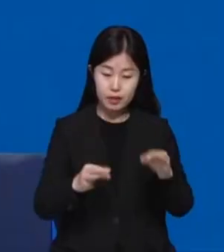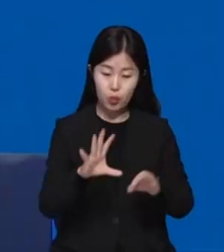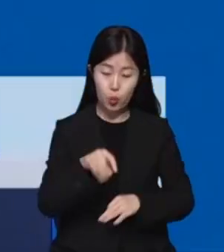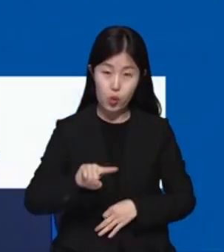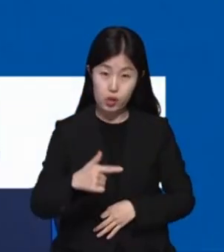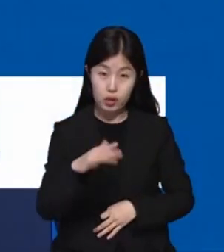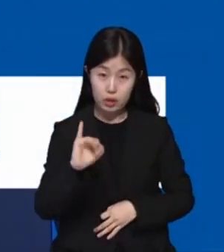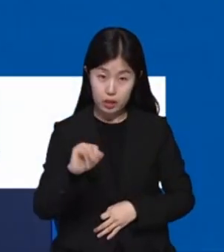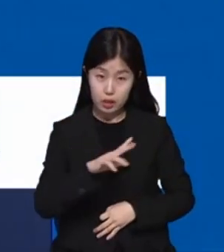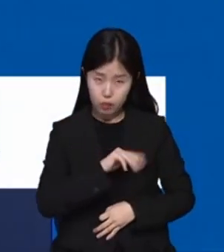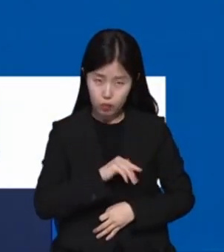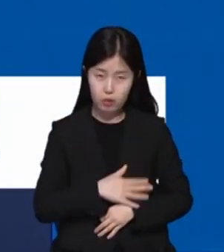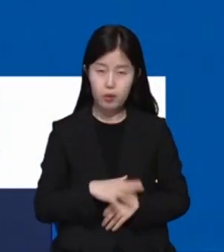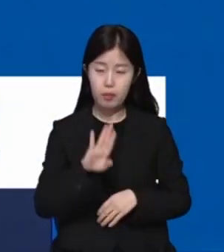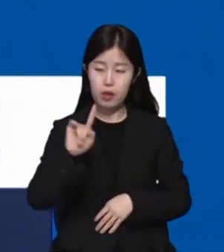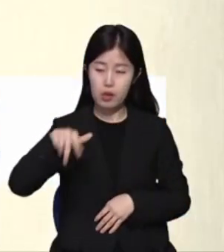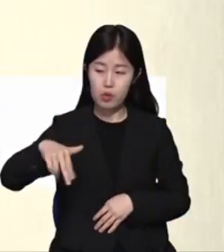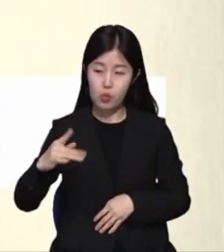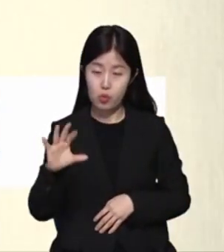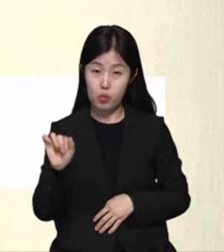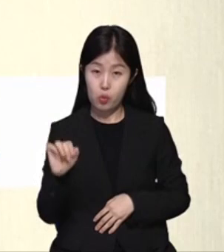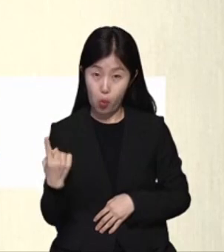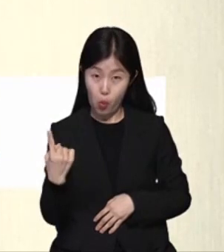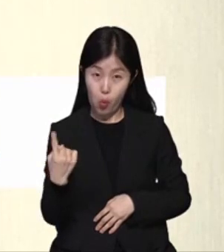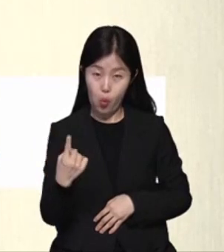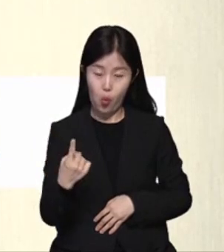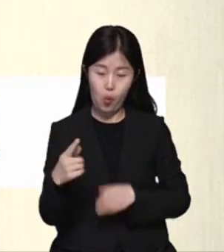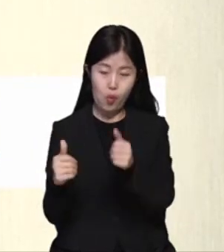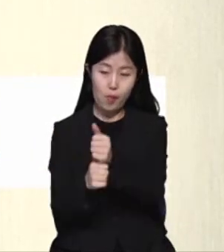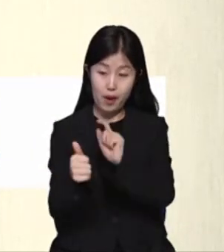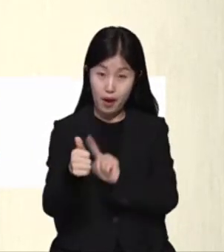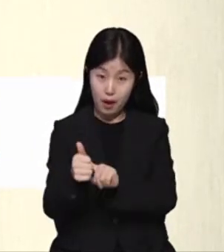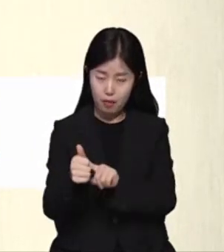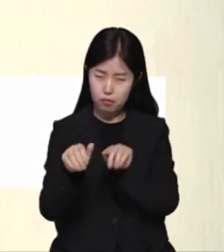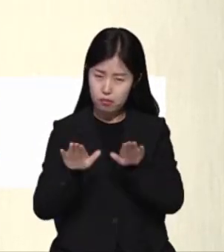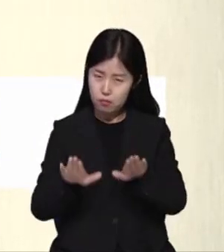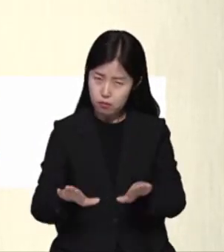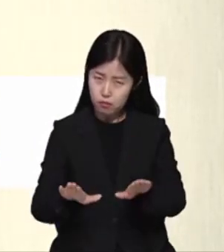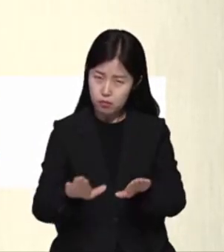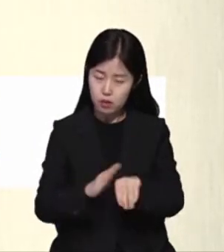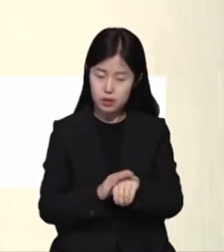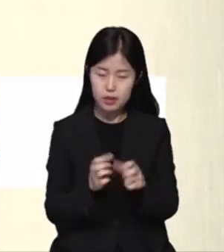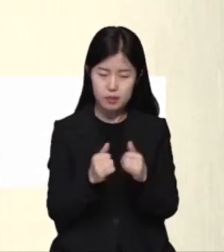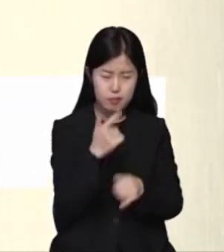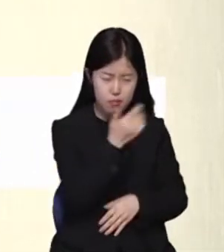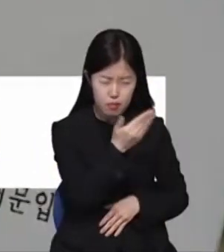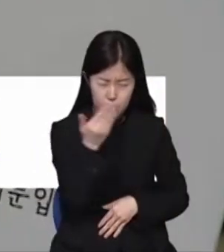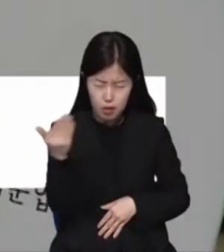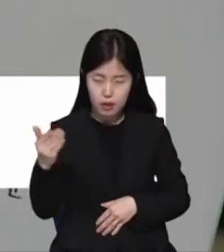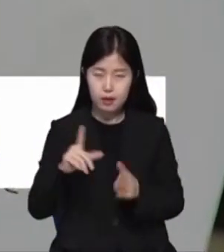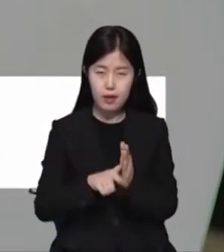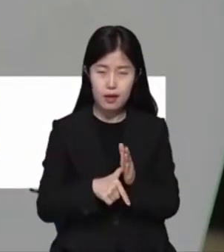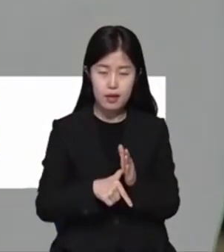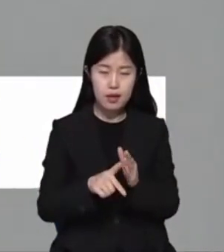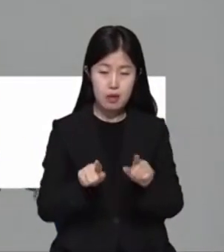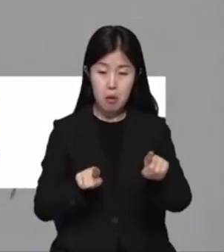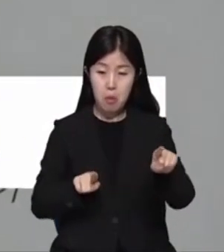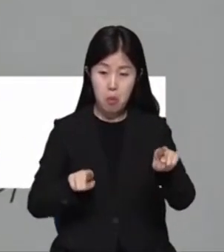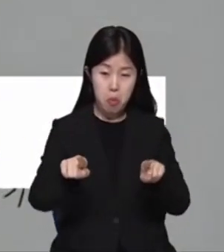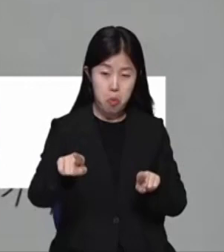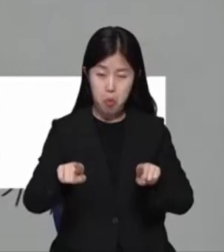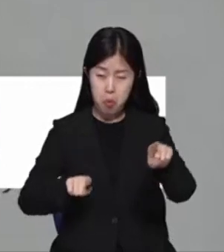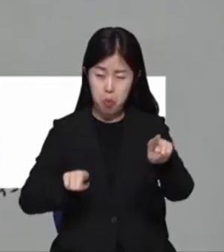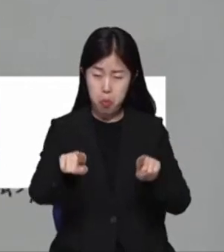국회의원과 배종호 민주당 전략기획위원회 부위원장은 그동안 각종 여론 조사에서 업치락뒤치락 치열한